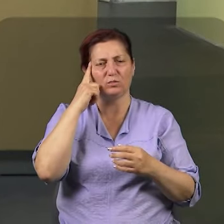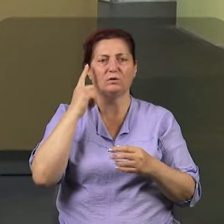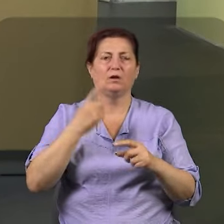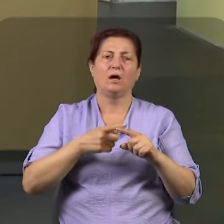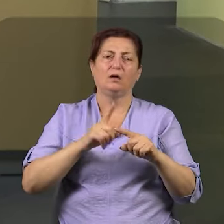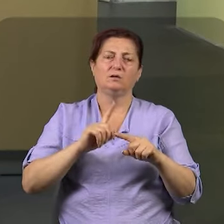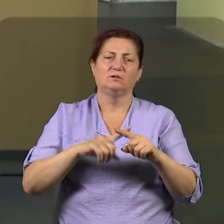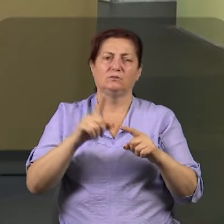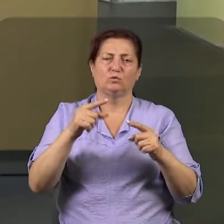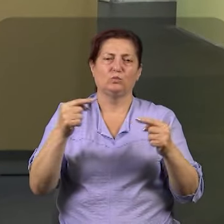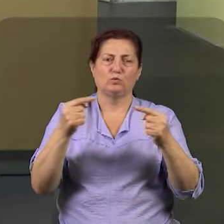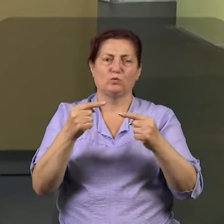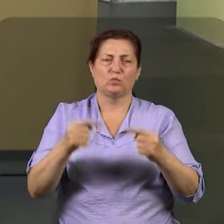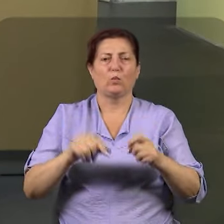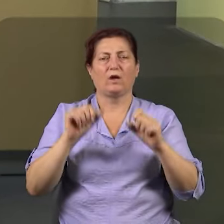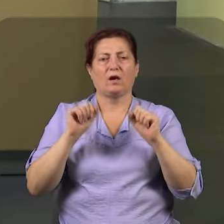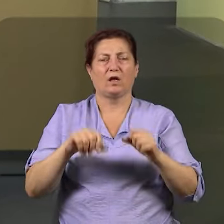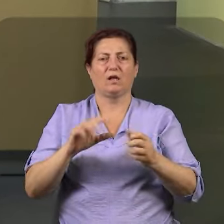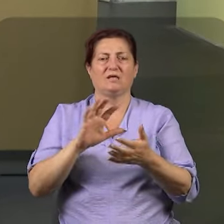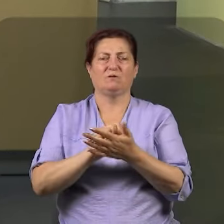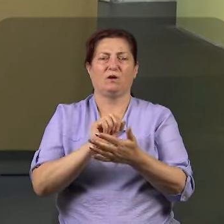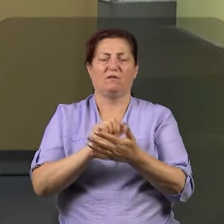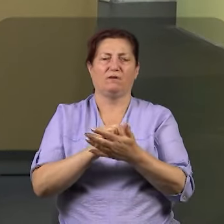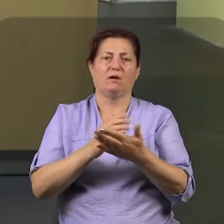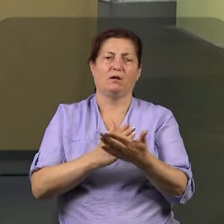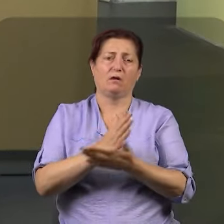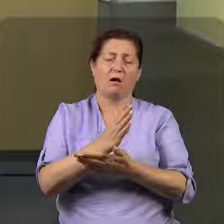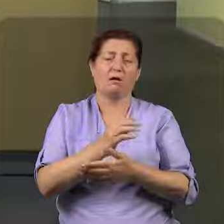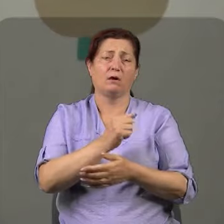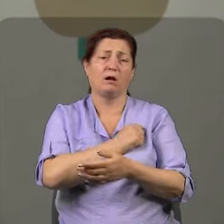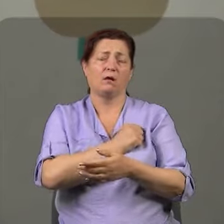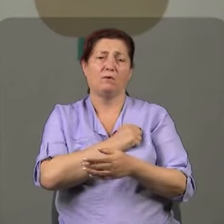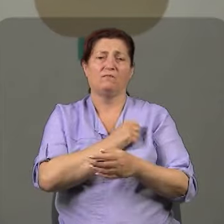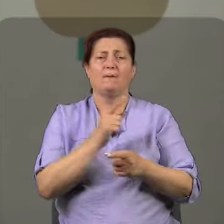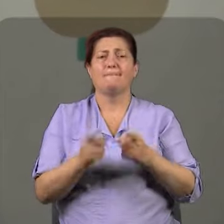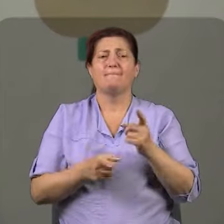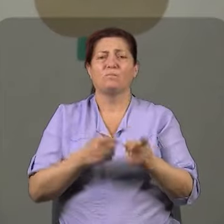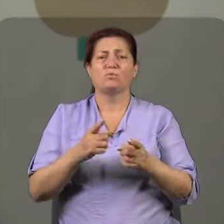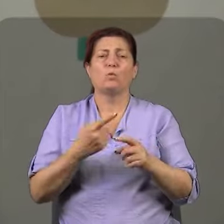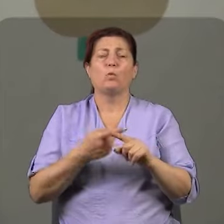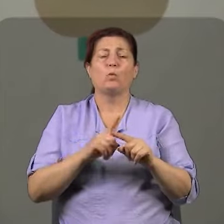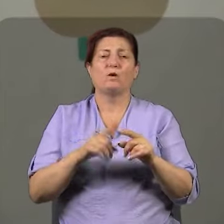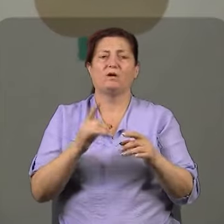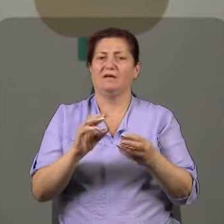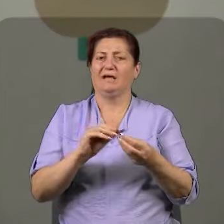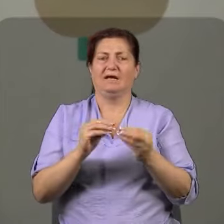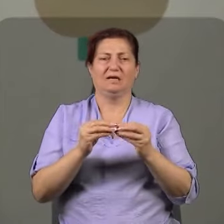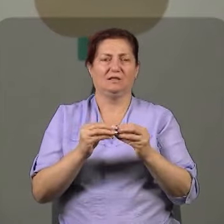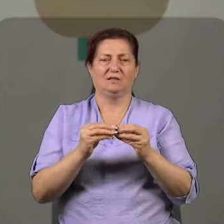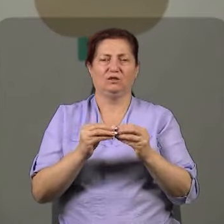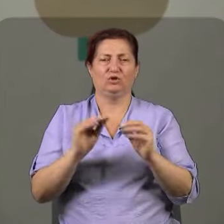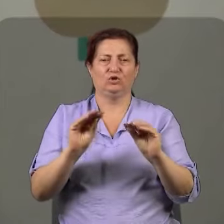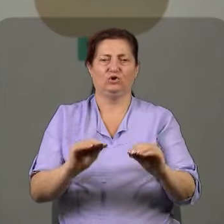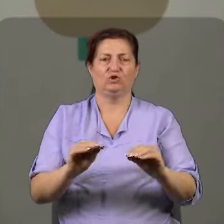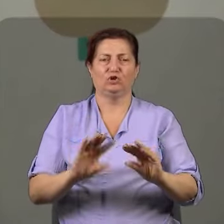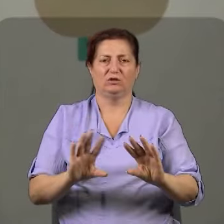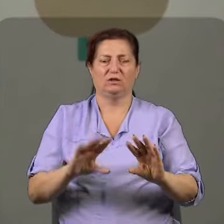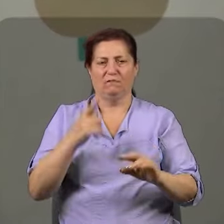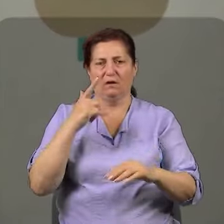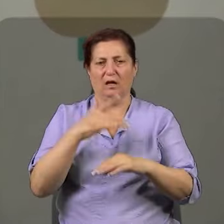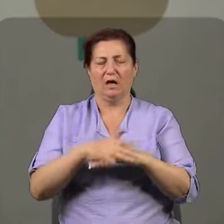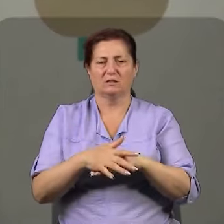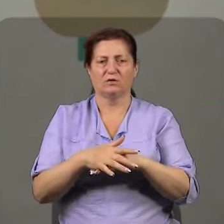եւ դրան զուգահեռ կարելի է զբաղվել այդ ձեր ասած քաղաքականության ռազմավարության մշակման, որը ուղղակի խնդիր չի դրվել, հասկանում եք,